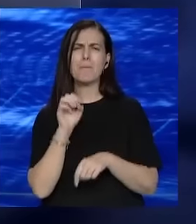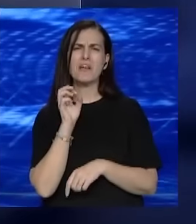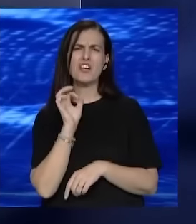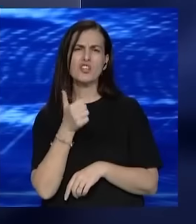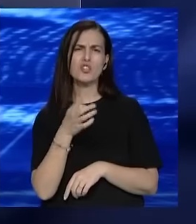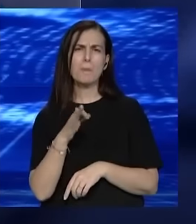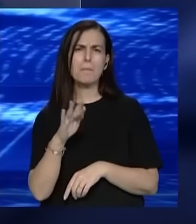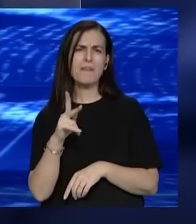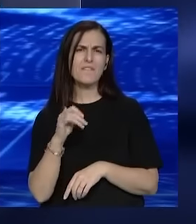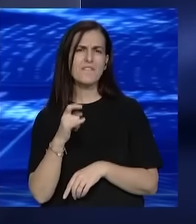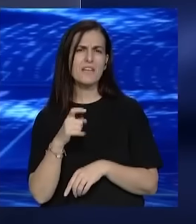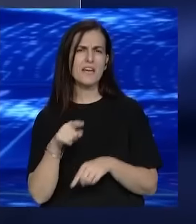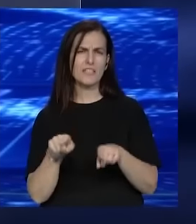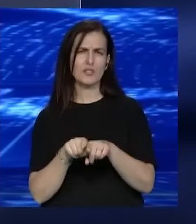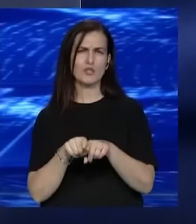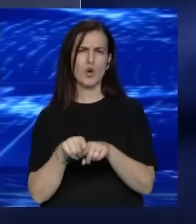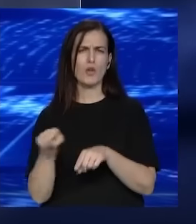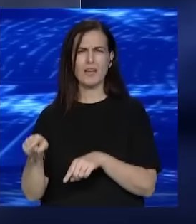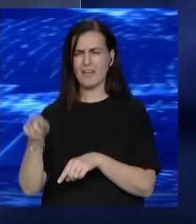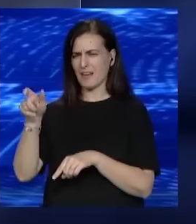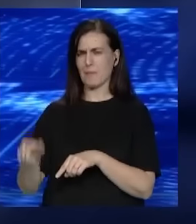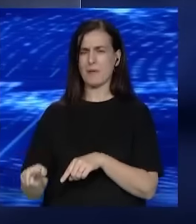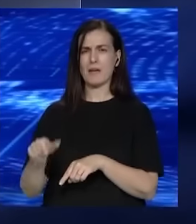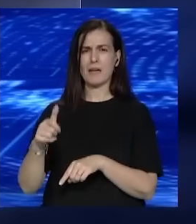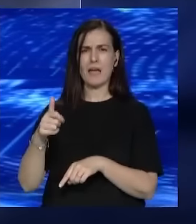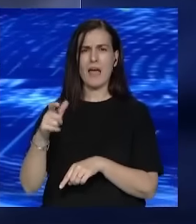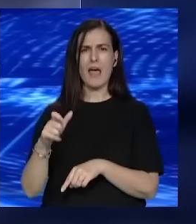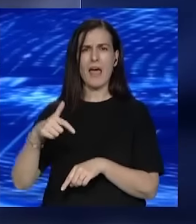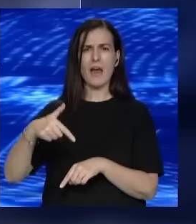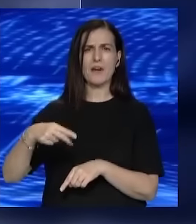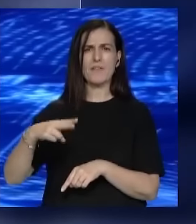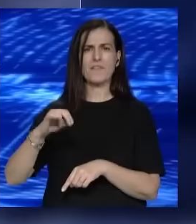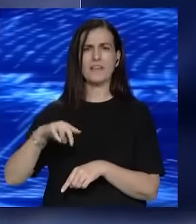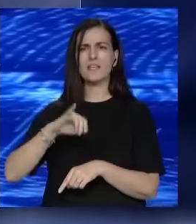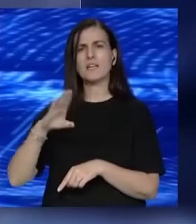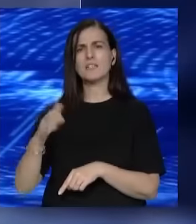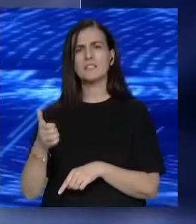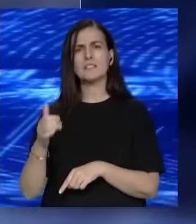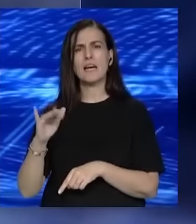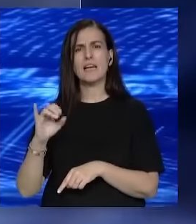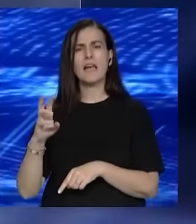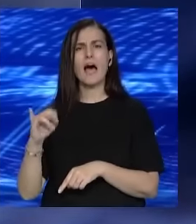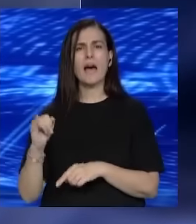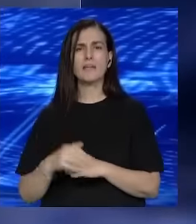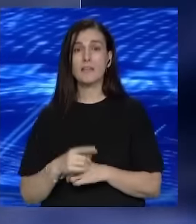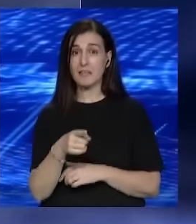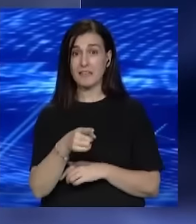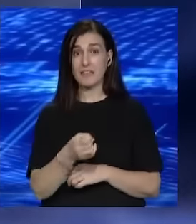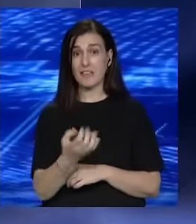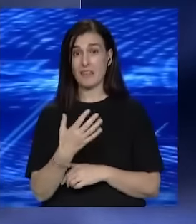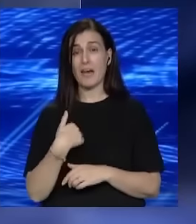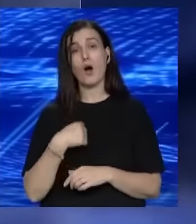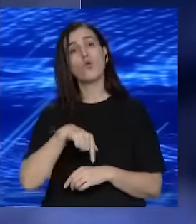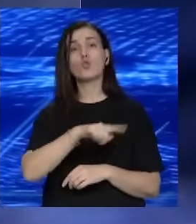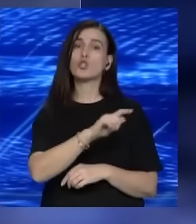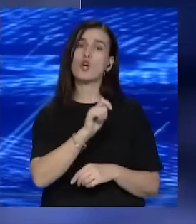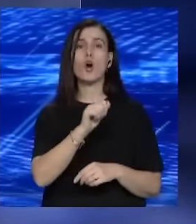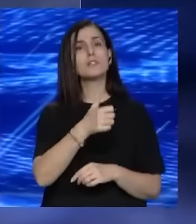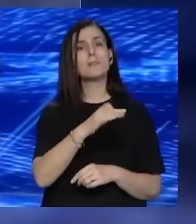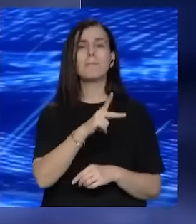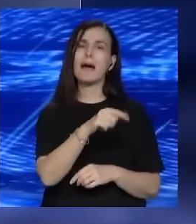Saljani. U theme të madhe shqiptarve dhe atyre të rajt treshit e jo vetëm atyre, se kishe kallëzuar në spak trafikantin e drogës që zbulove